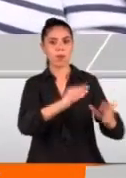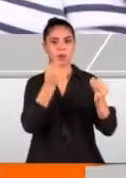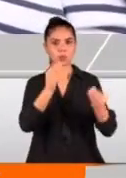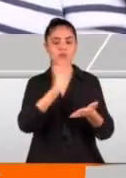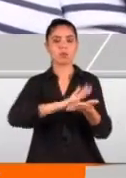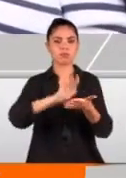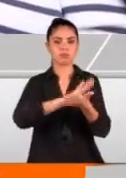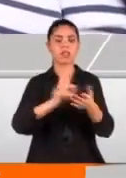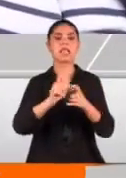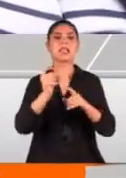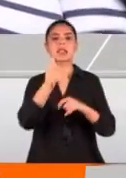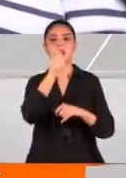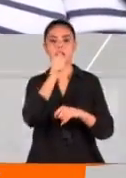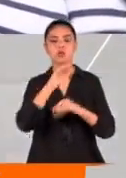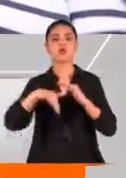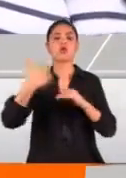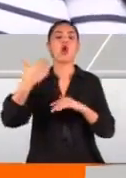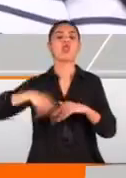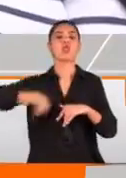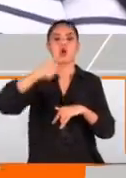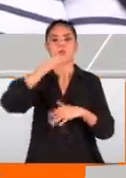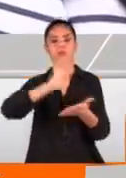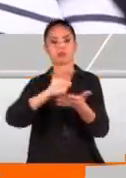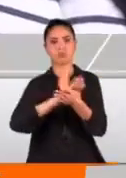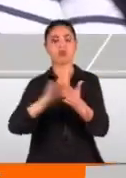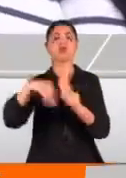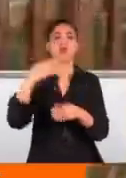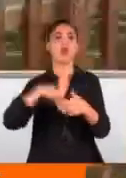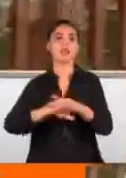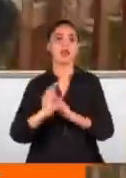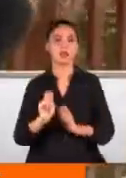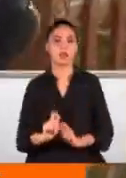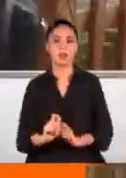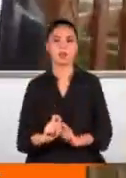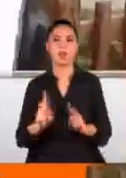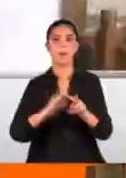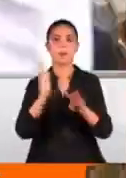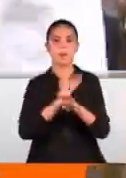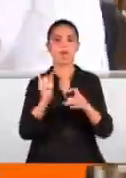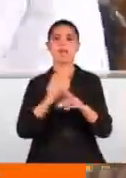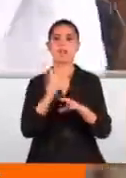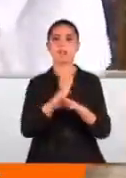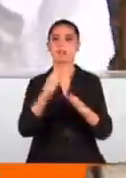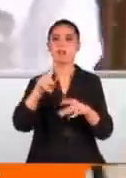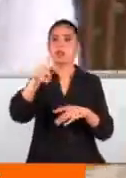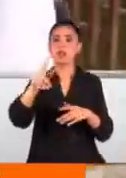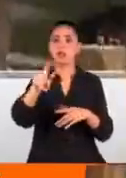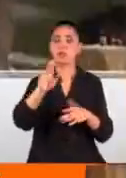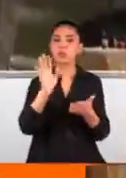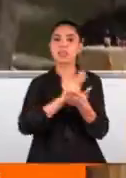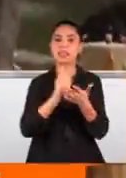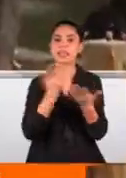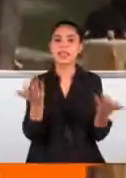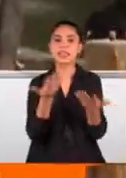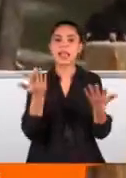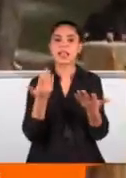biraz sirkeli suya koyuyorum. Sonra normal bir suyla yıkayıp kurulayıp öyle saklıyorum. Meyve sebzeleri nasıl yıkıyorsunuz? Küçük bir çocuğunuz da var. Benim